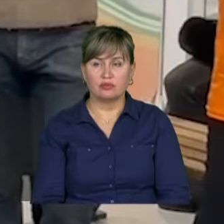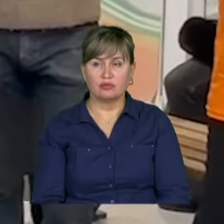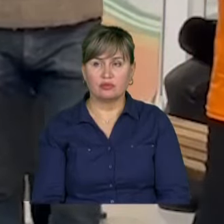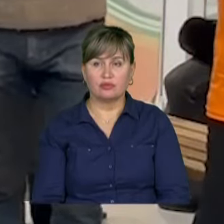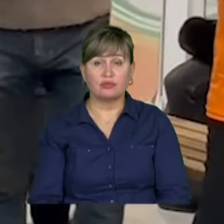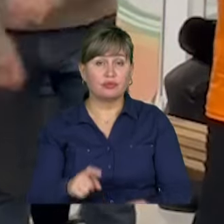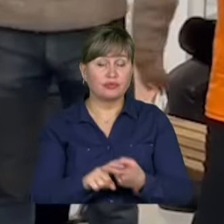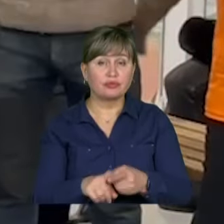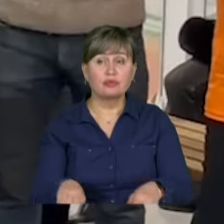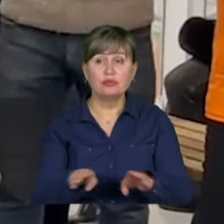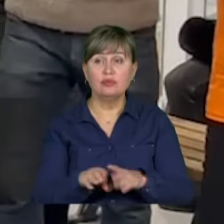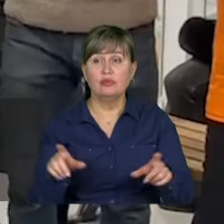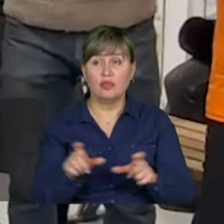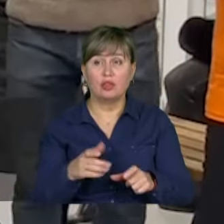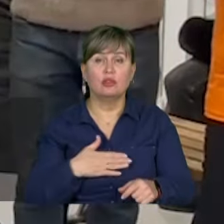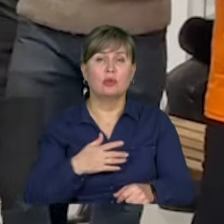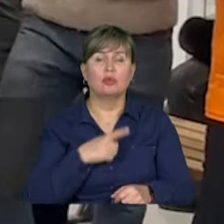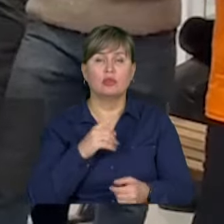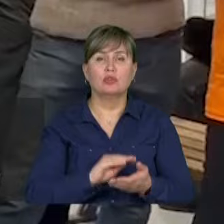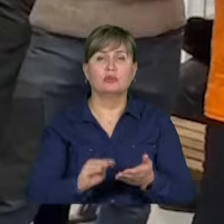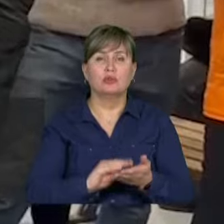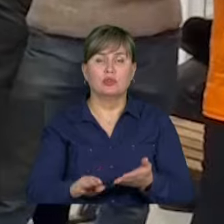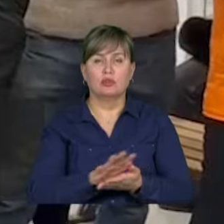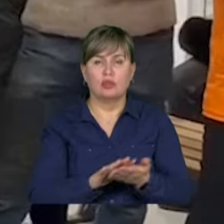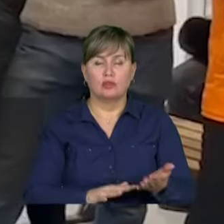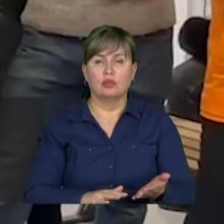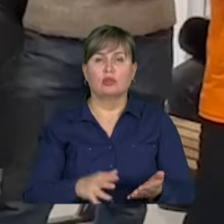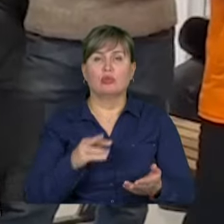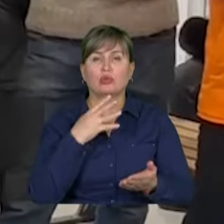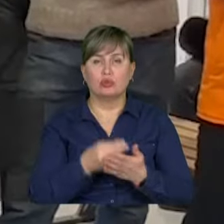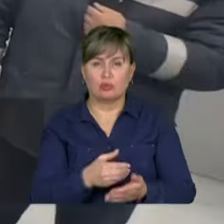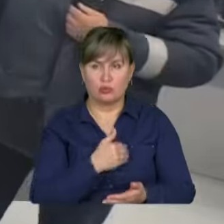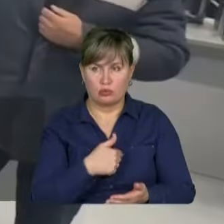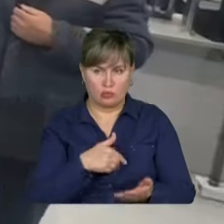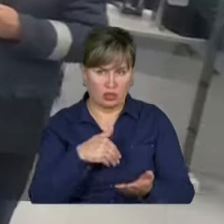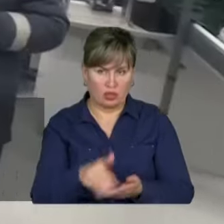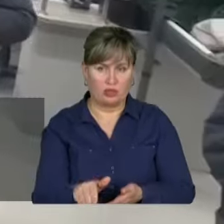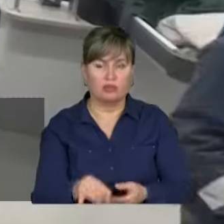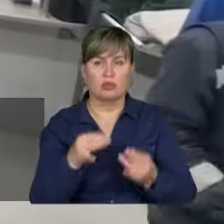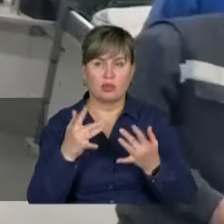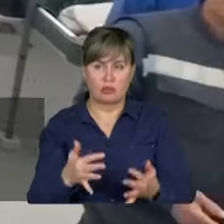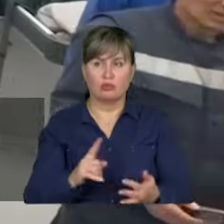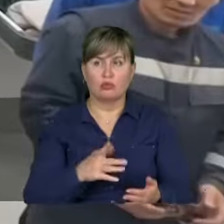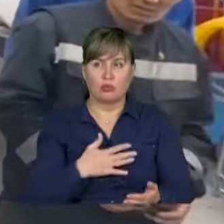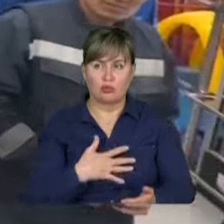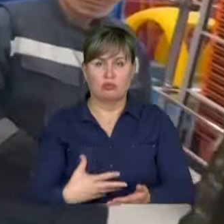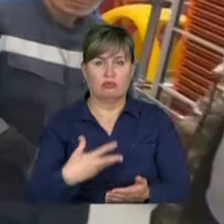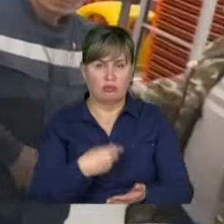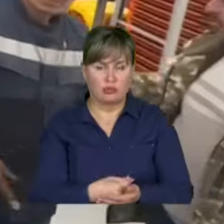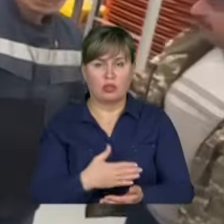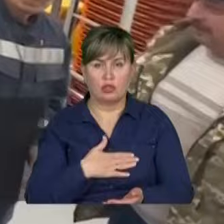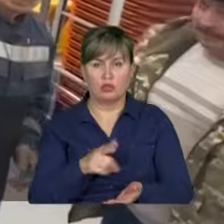В связи с закрытием магазина нам говорят писать заявление по собственному желанию. Мы отказываемся и требуем, чтобы нам начислили